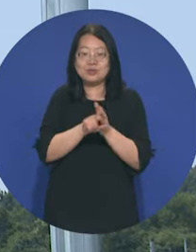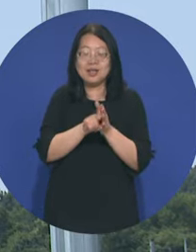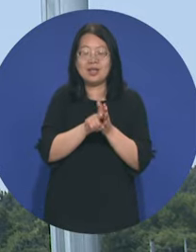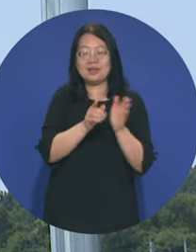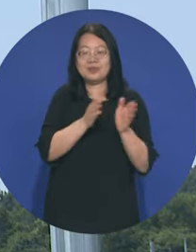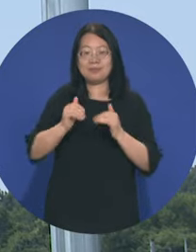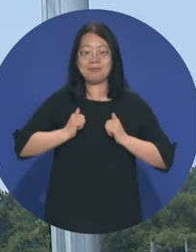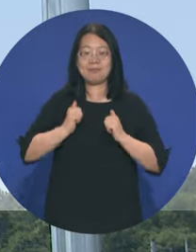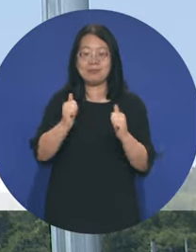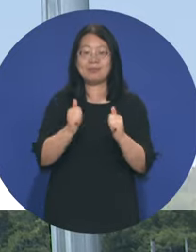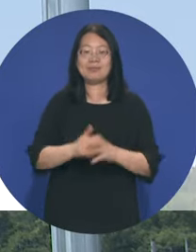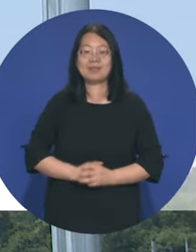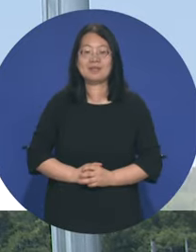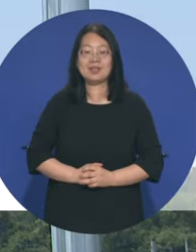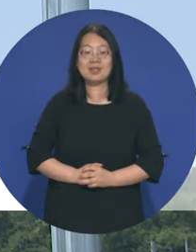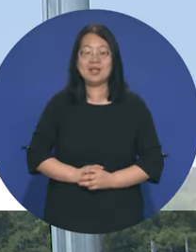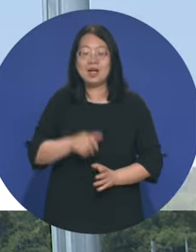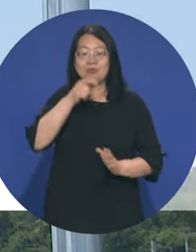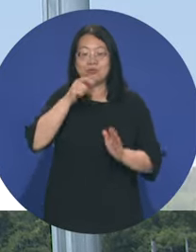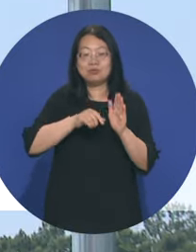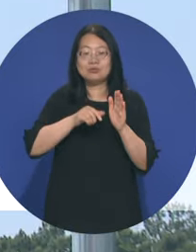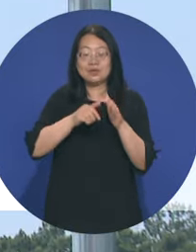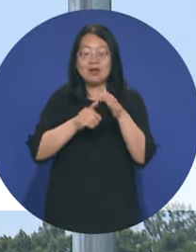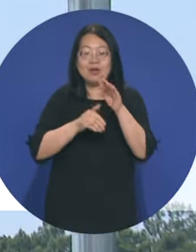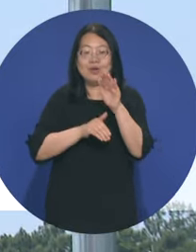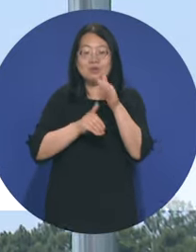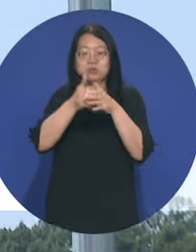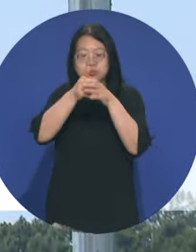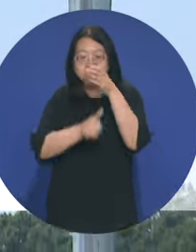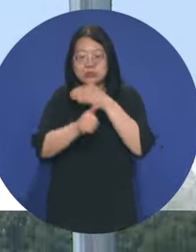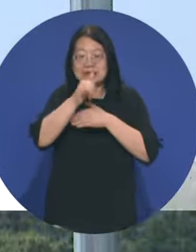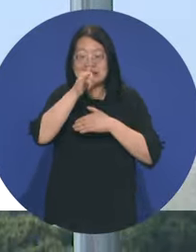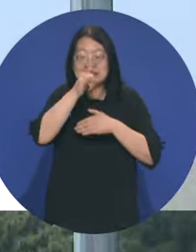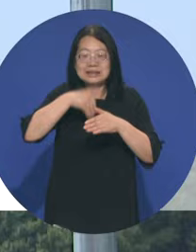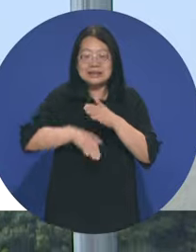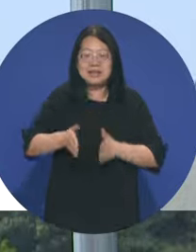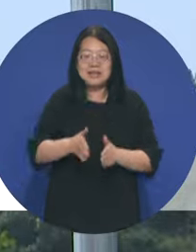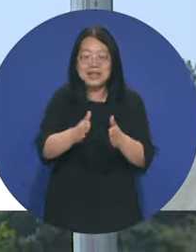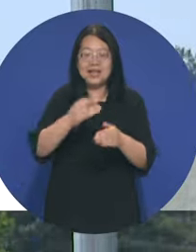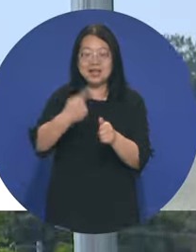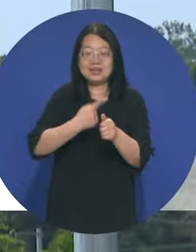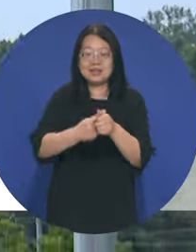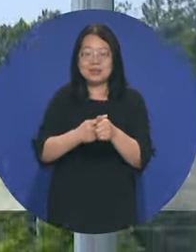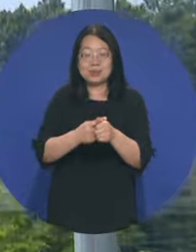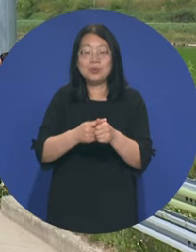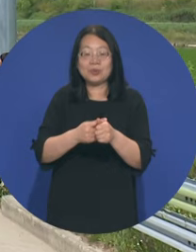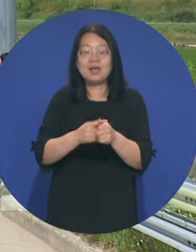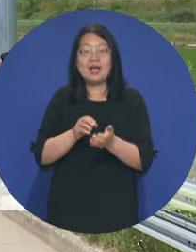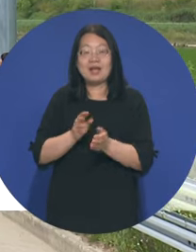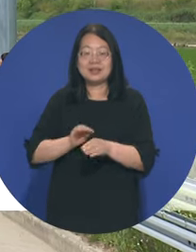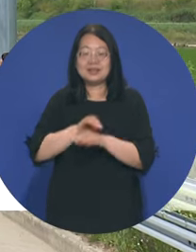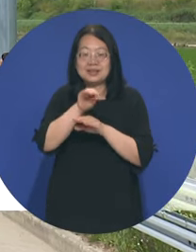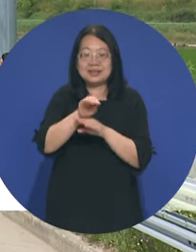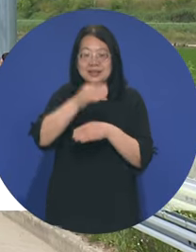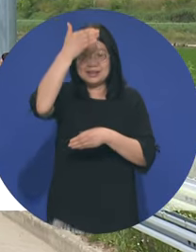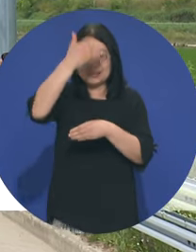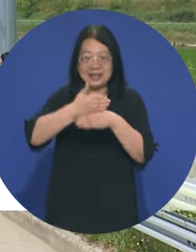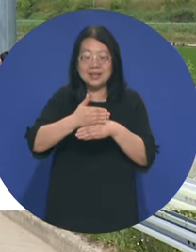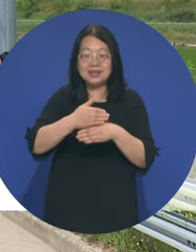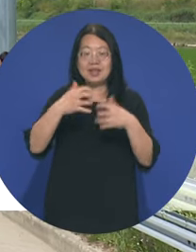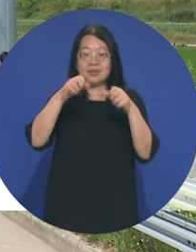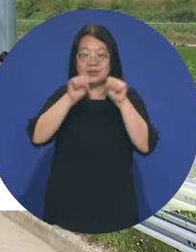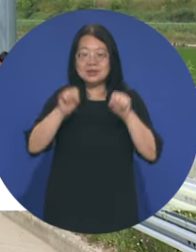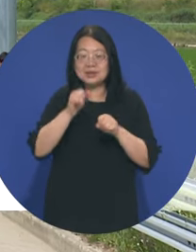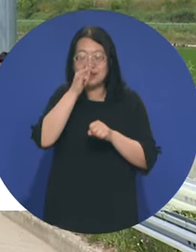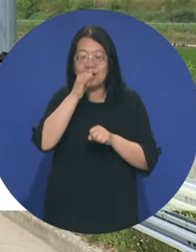적극 나섰습니다. 먼저 침수 우려가 있는 지하차도에 자동 진입 차단 시스템을 설치했습니다. 지하차도가